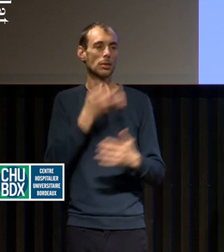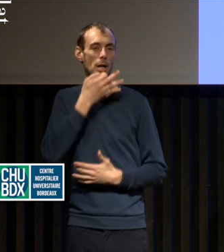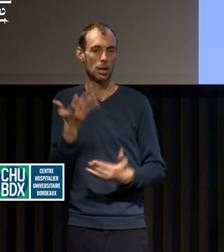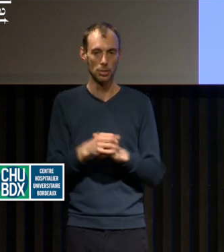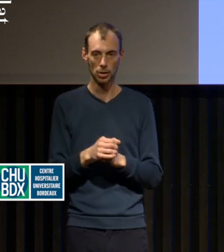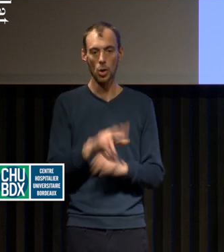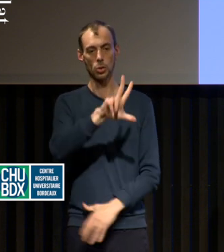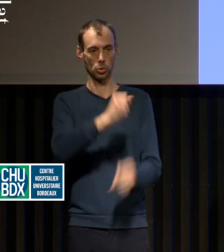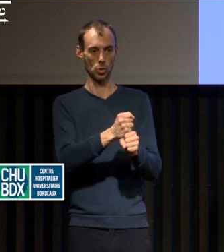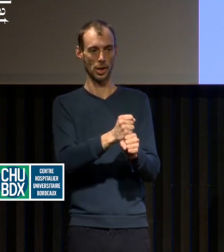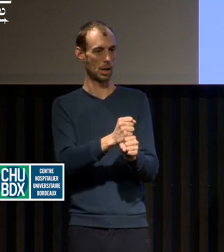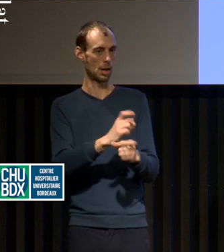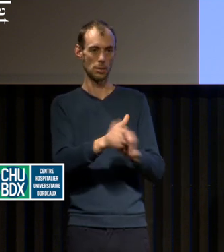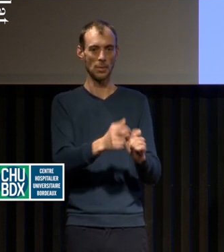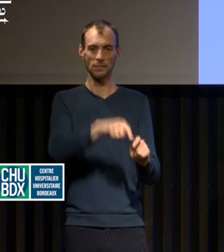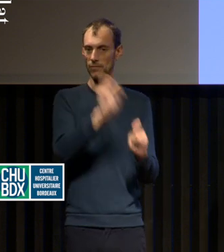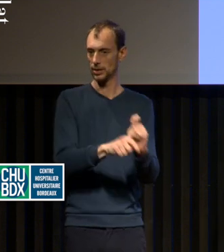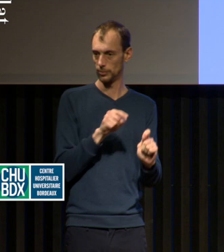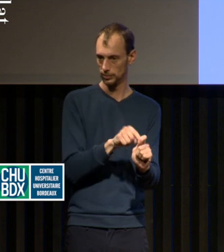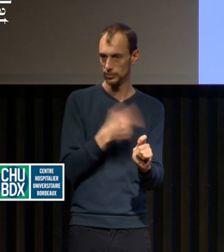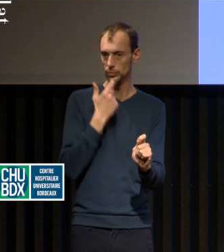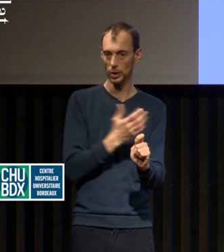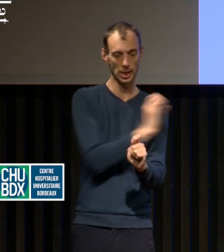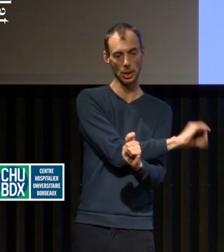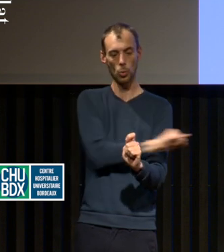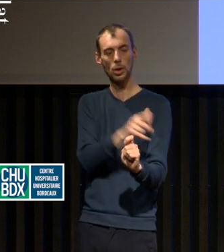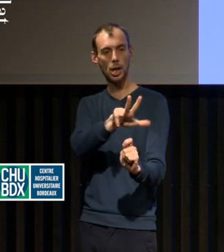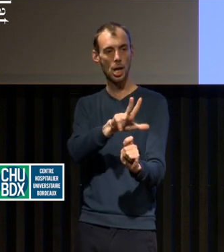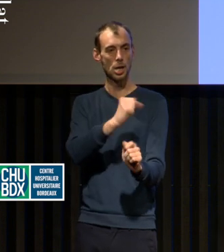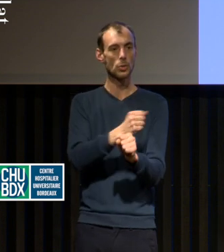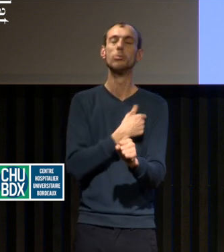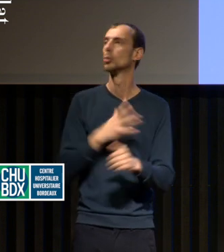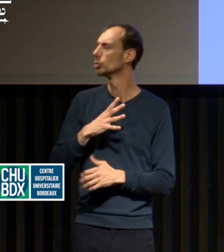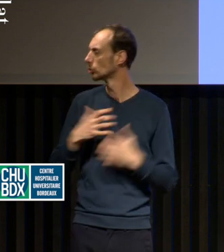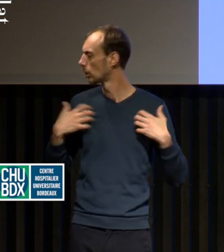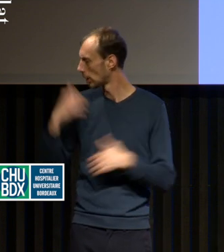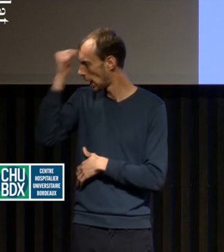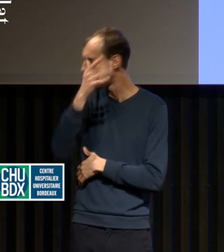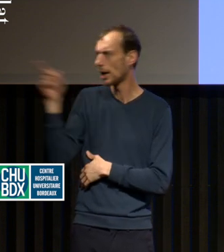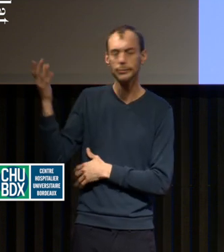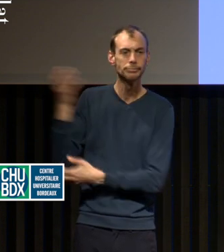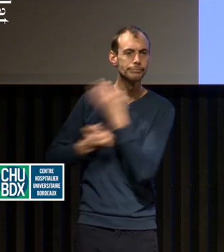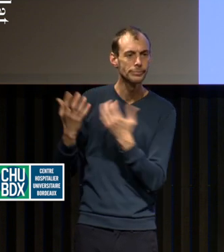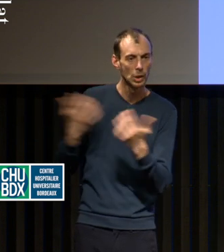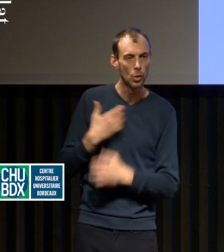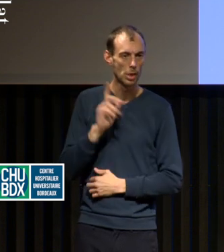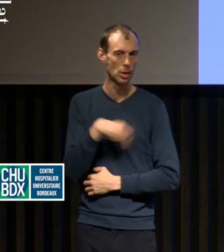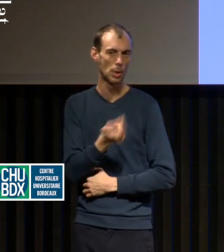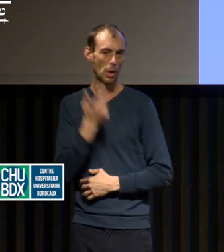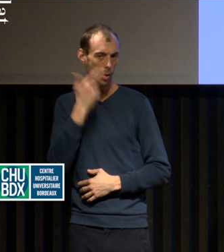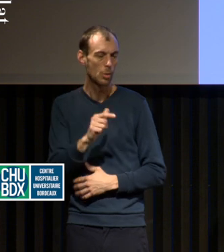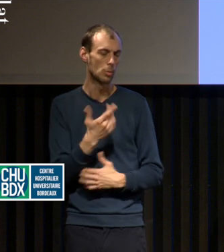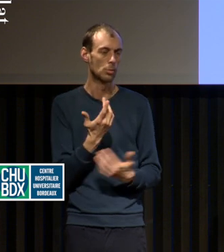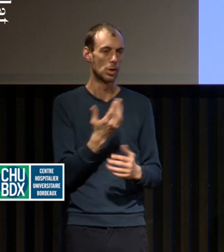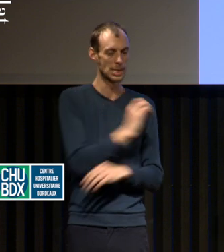Donc, ces 3 premières années de la vie, il y avait des données américaines qui disaient qu'un enfant entre 0 et 2 ans, il a reçu habituellement au moins 3 cures d'antibiotiques.